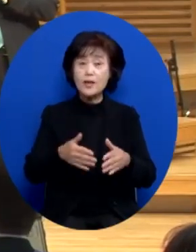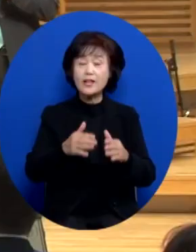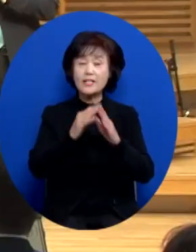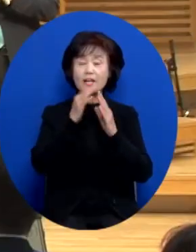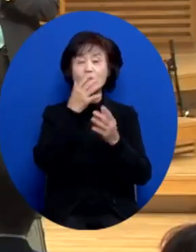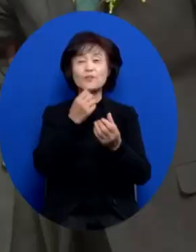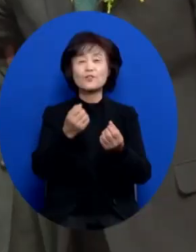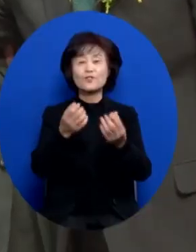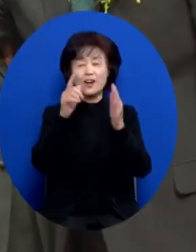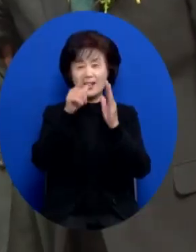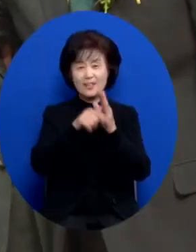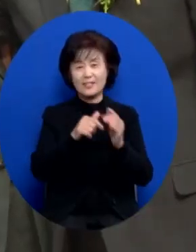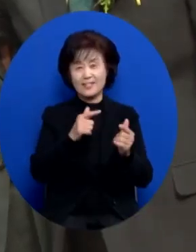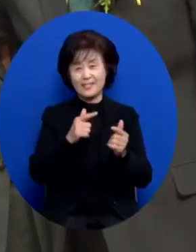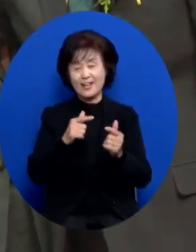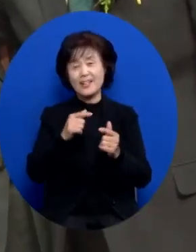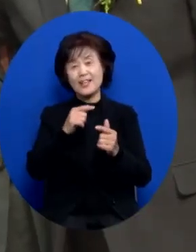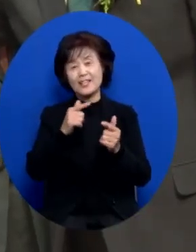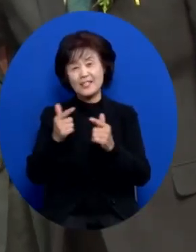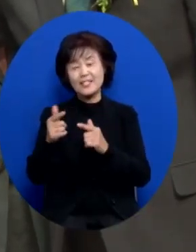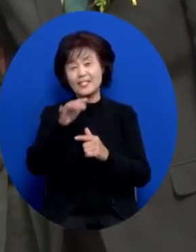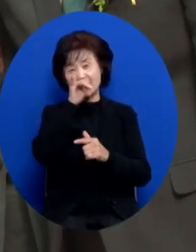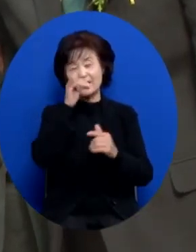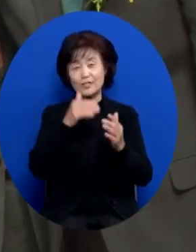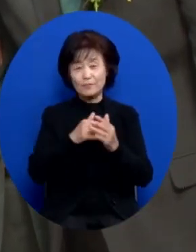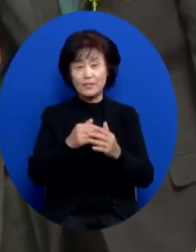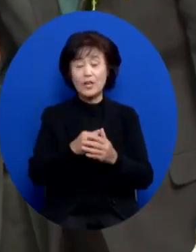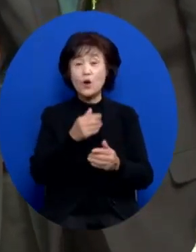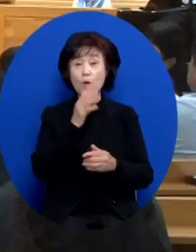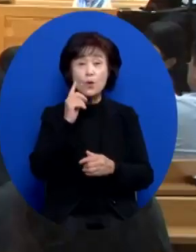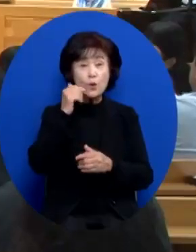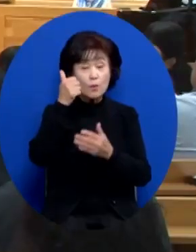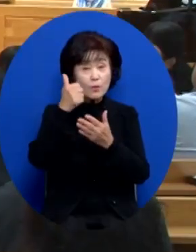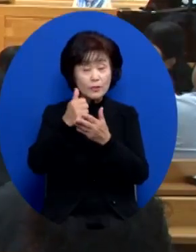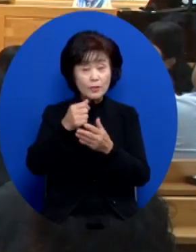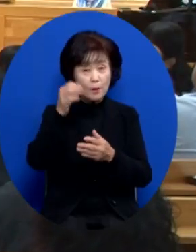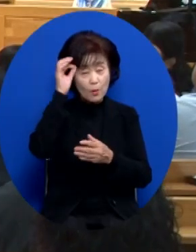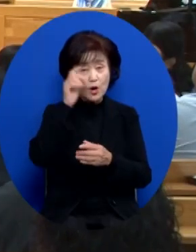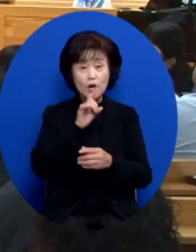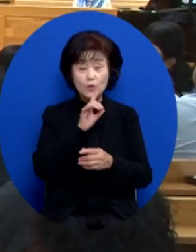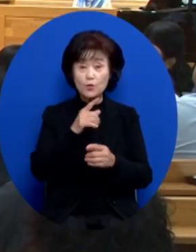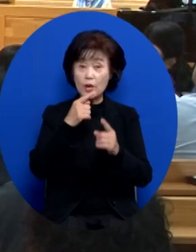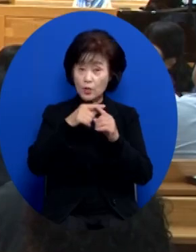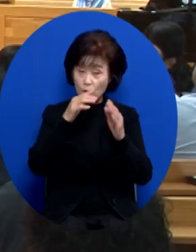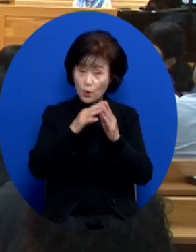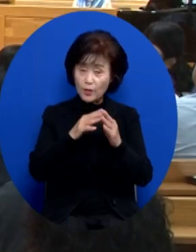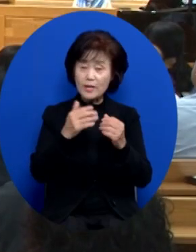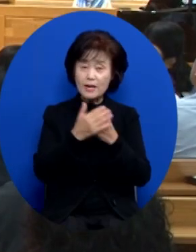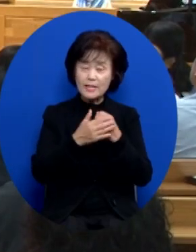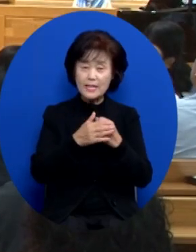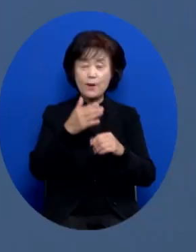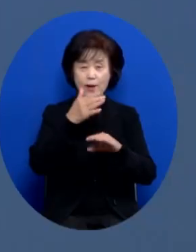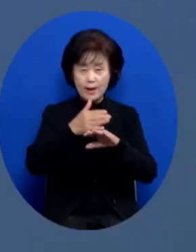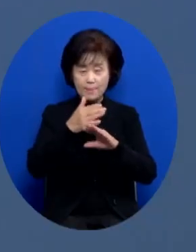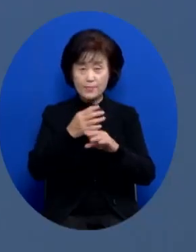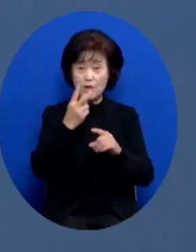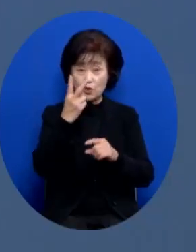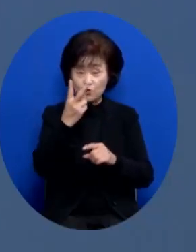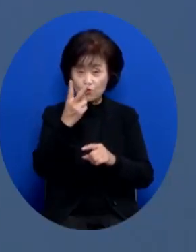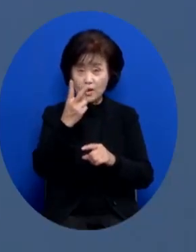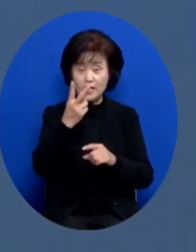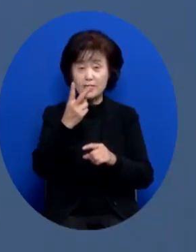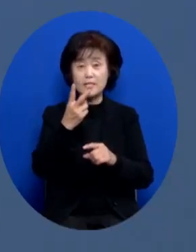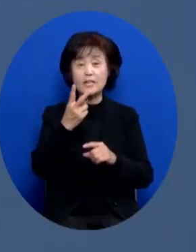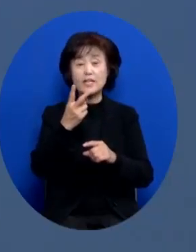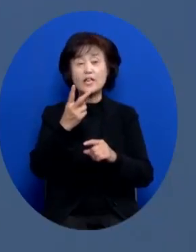시간을 가졌습니다. 이어 설교를 전한 서임중 원로 목사는 포항중앙교회는 은혜와 감사라는 두 가지 큰